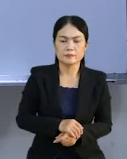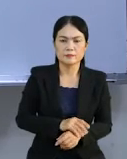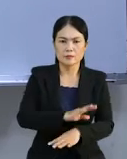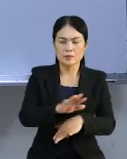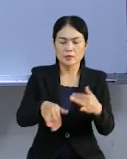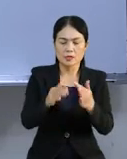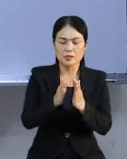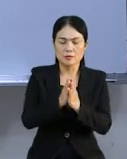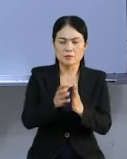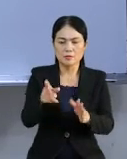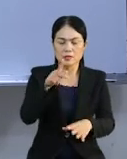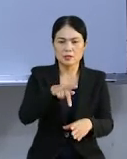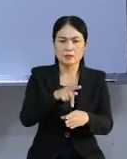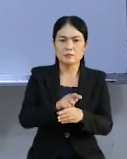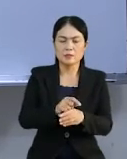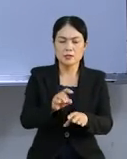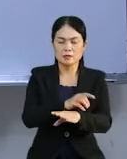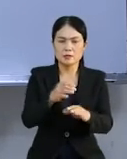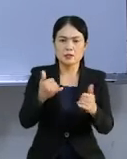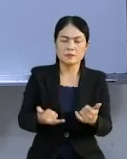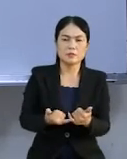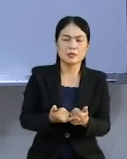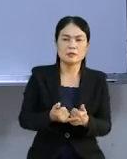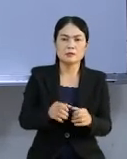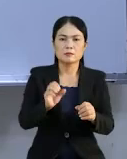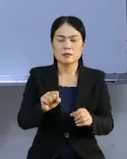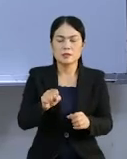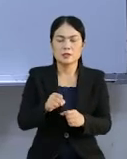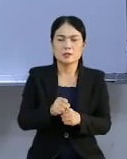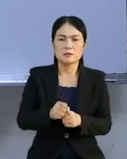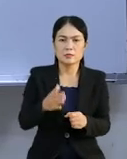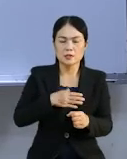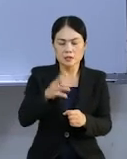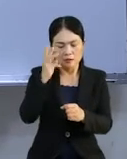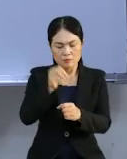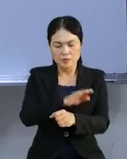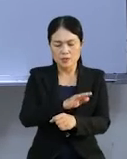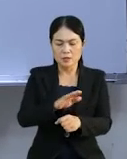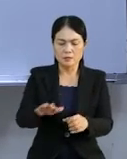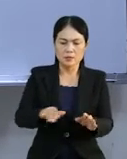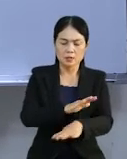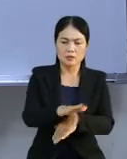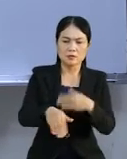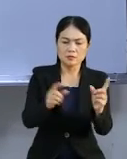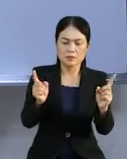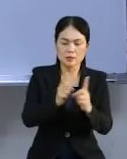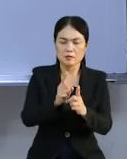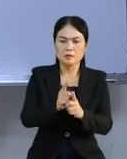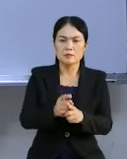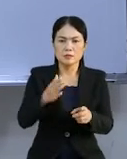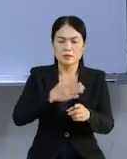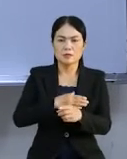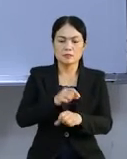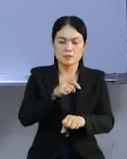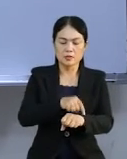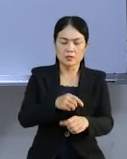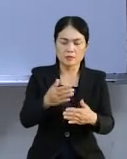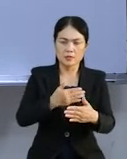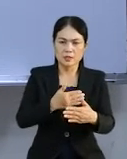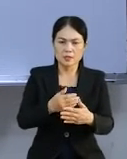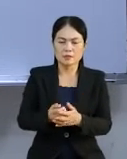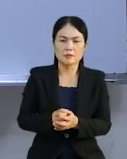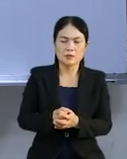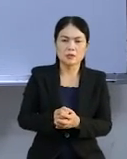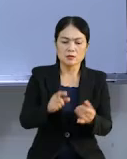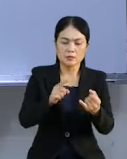ọc con xâm rạp ca châu rùm nếp bên ní chà nạc rù nâng sẵn khâm tha con tình ọc ní chụp mùi nạc rù nữ mau cào cào